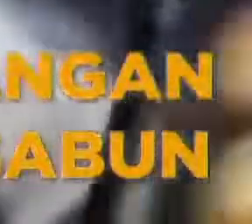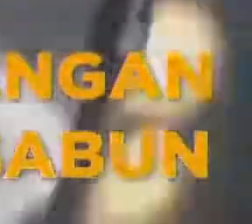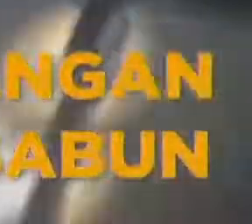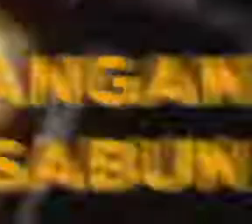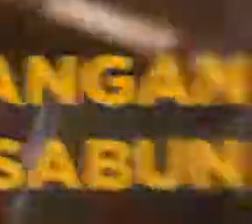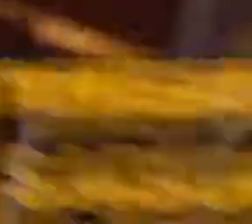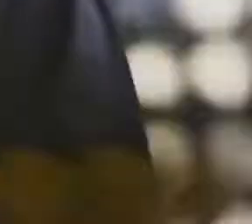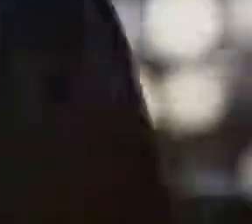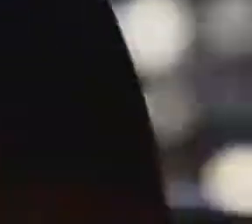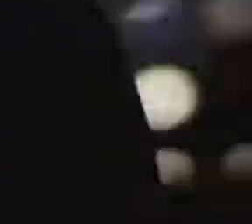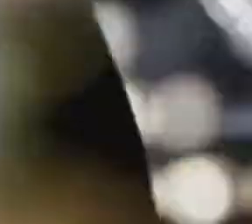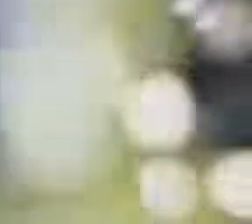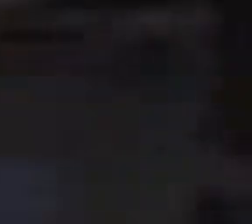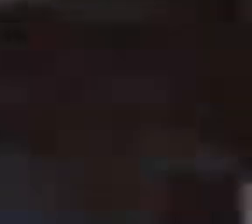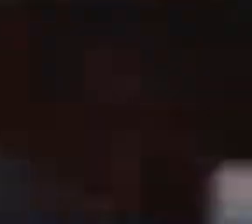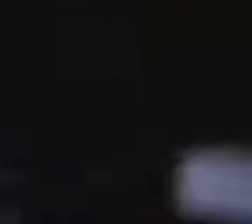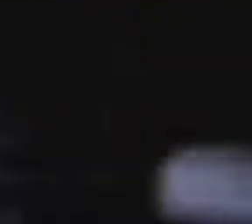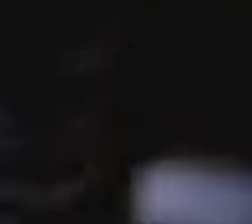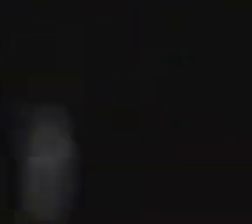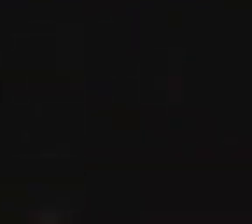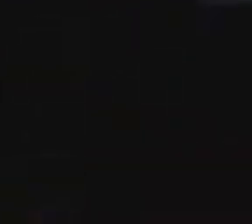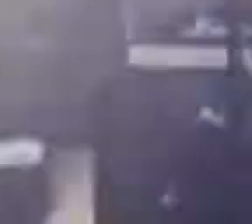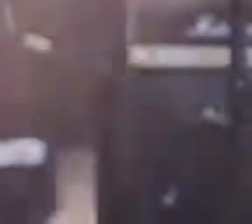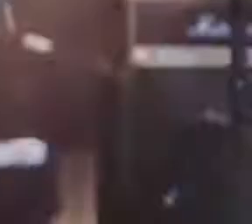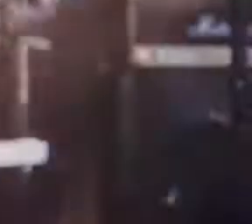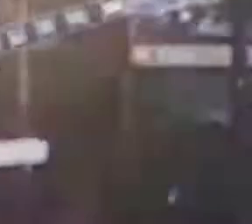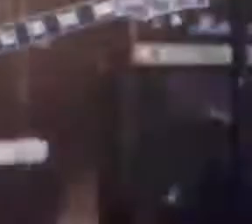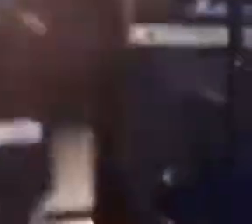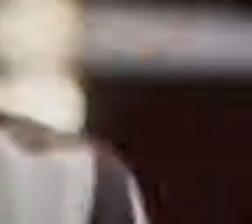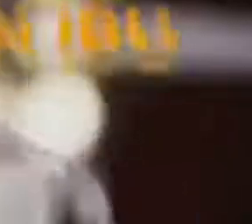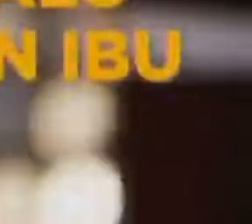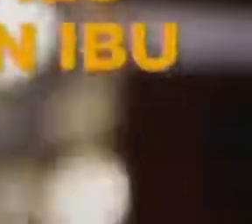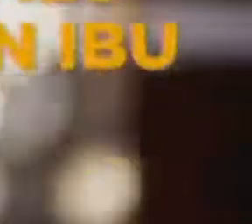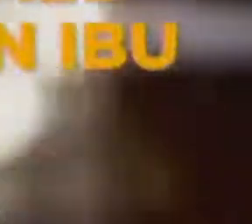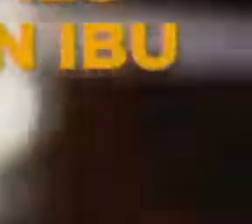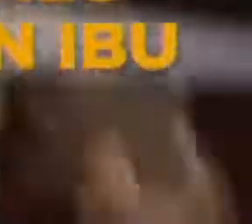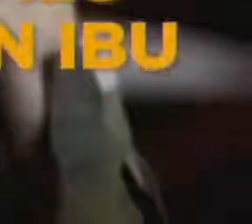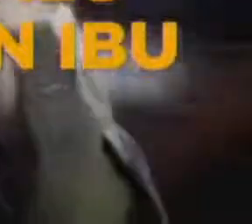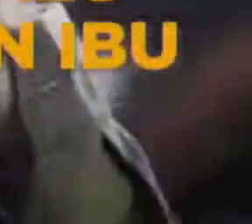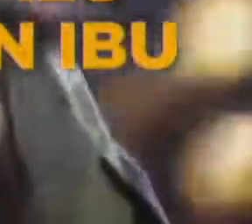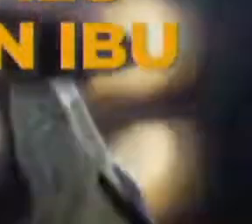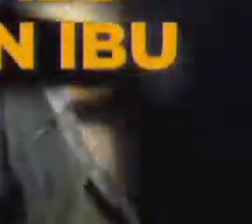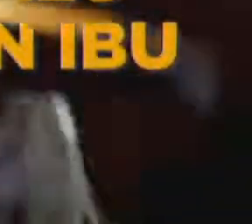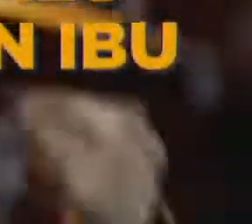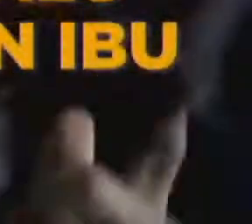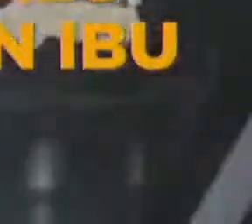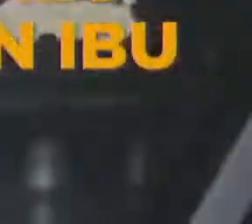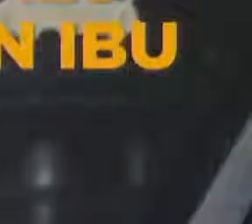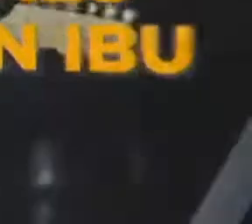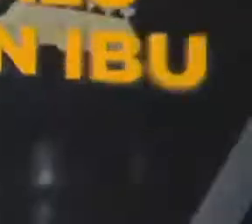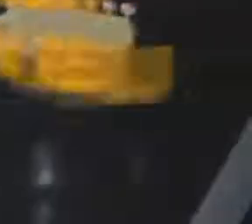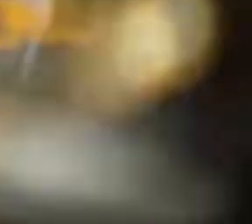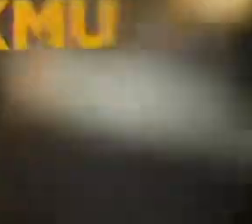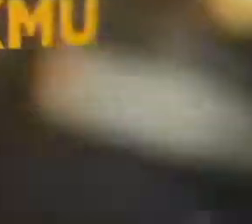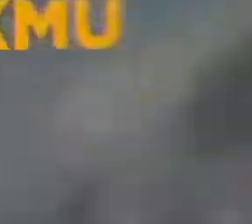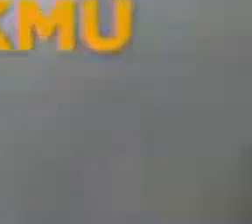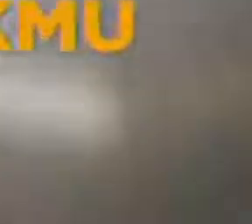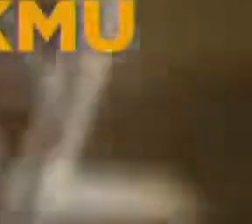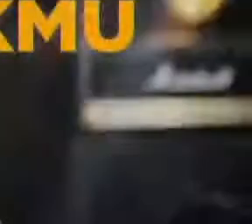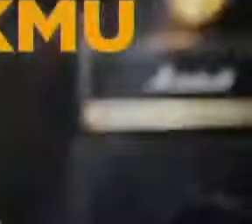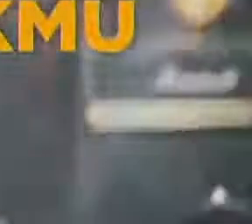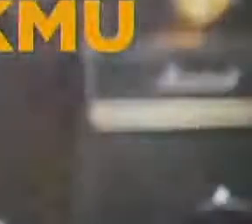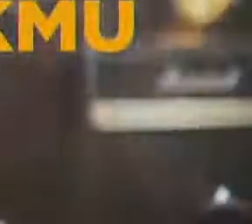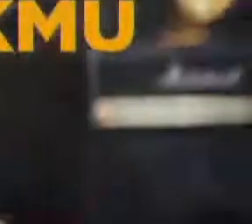pakai sabun, jangan sampai tertular. Ingat selalu pesan ibu,